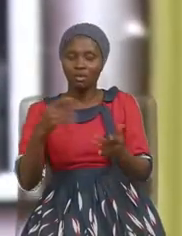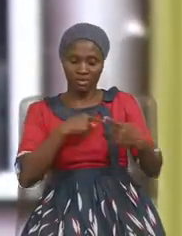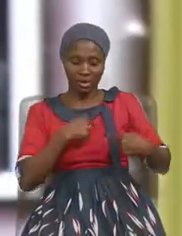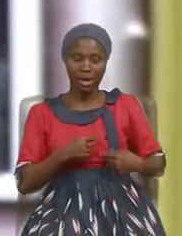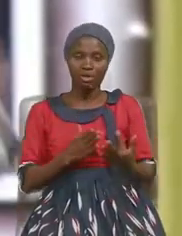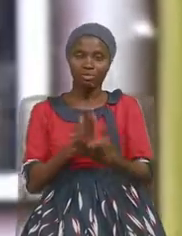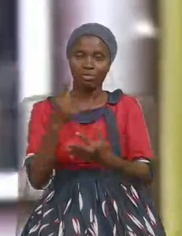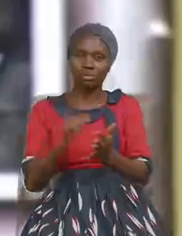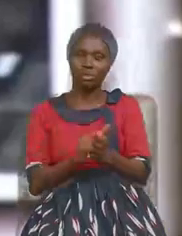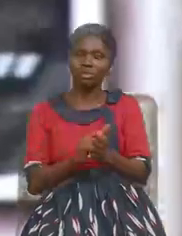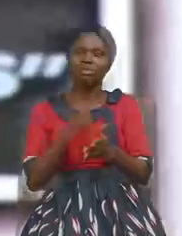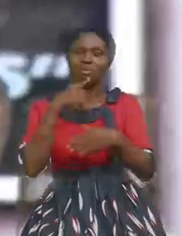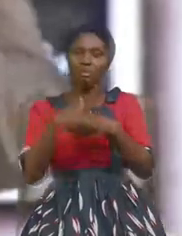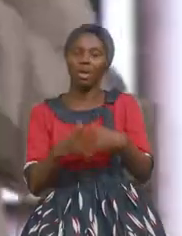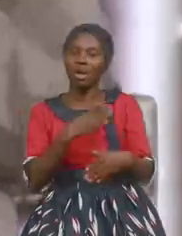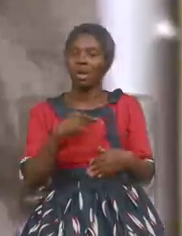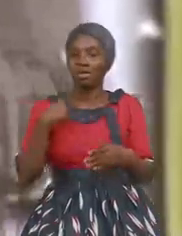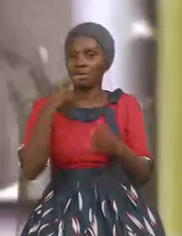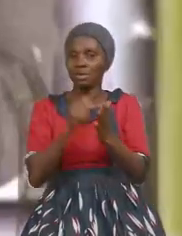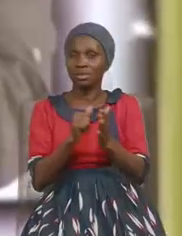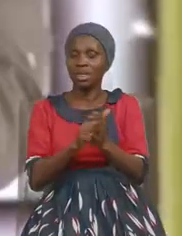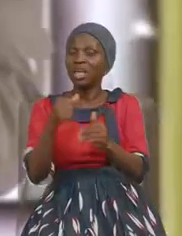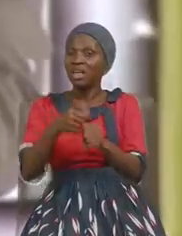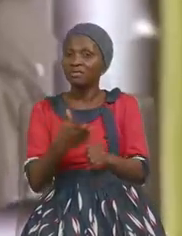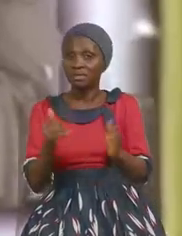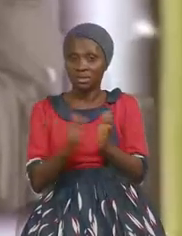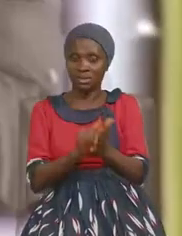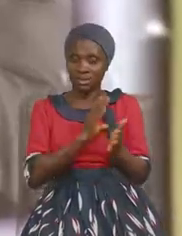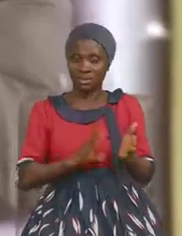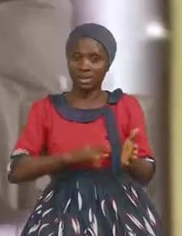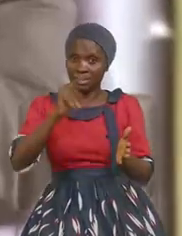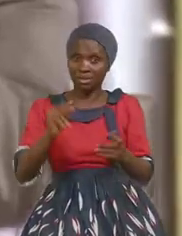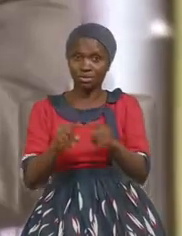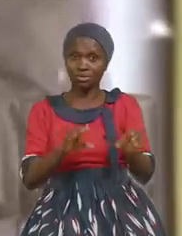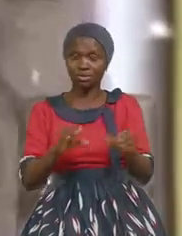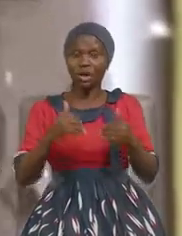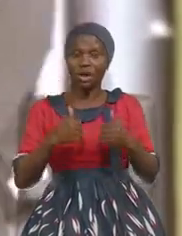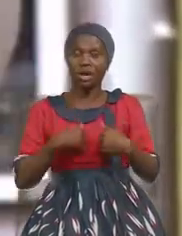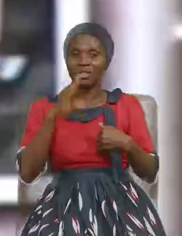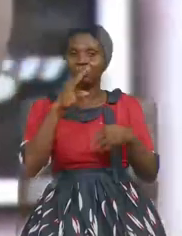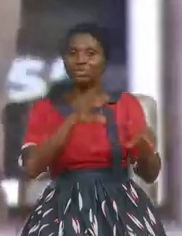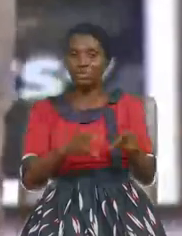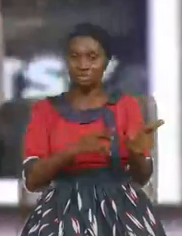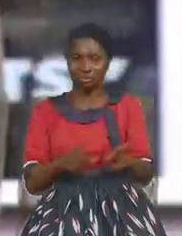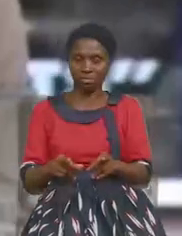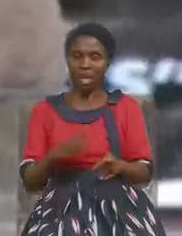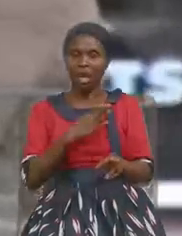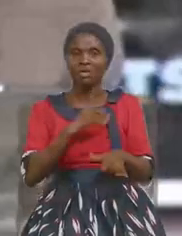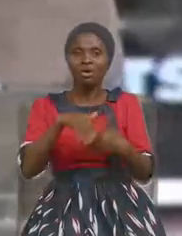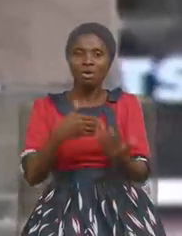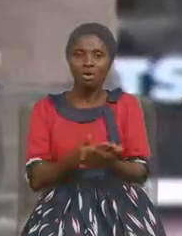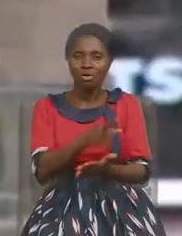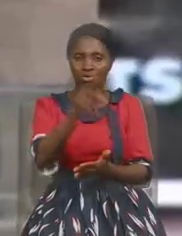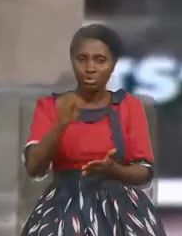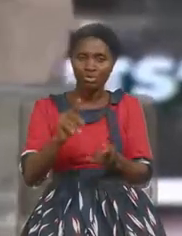Et nous avons dit que tout ce que Christ doit faire a été fait. Tout ce qui reste maintenant, c'est que tu viennes